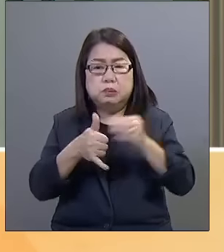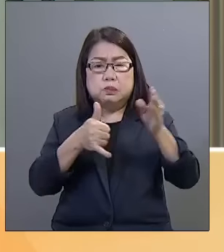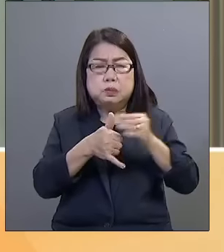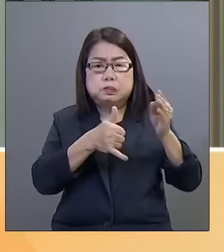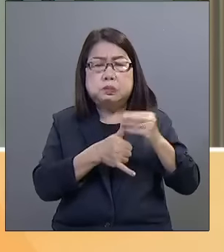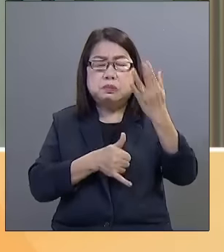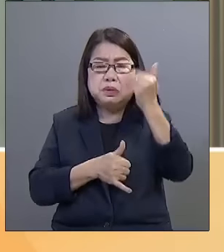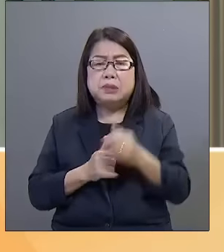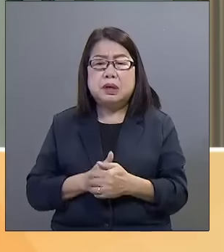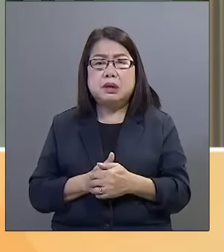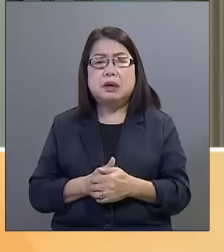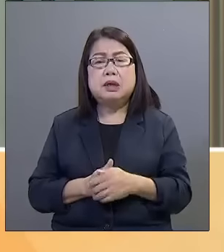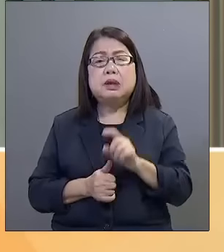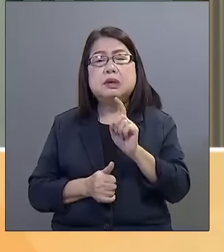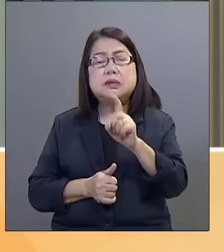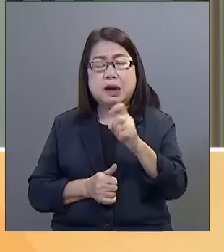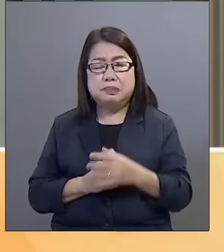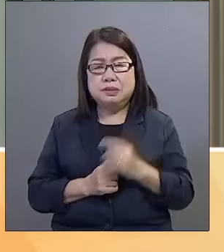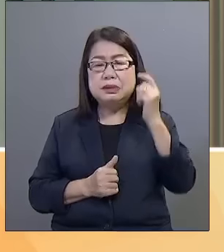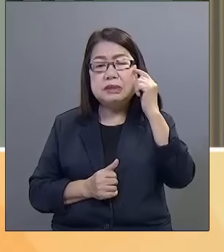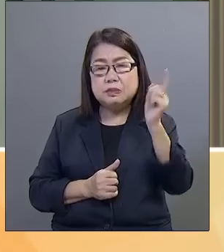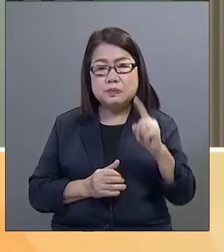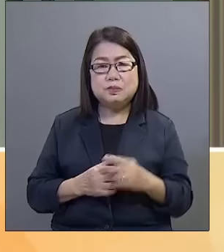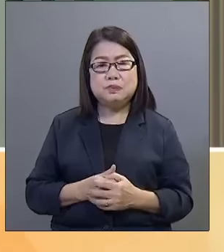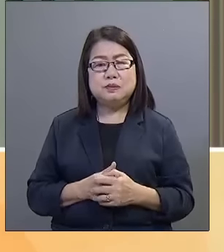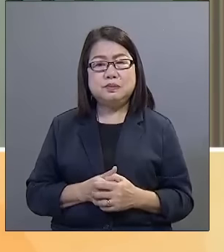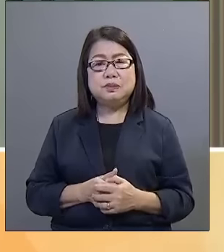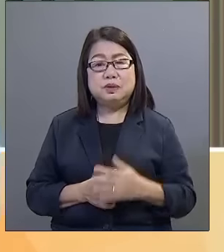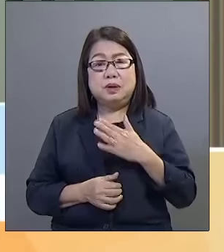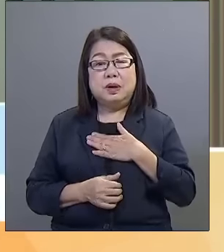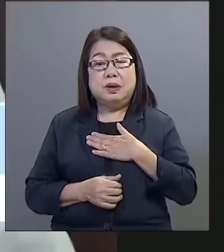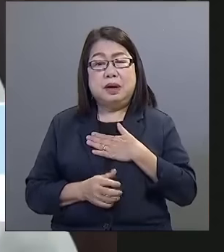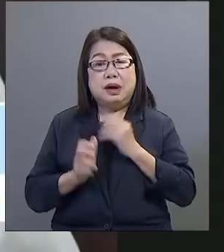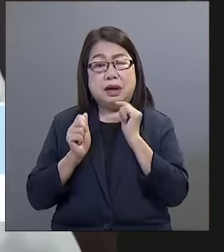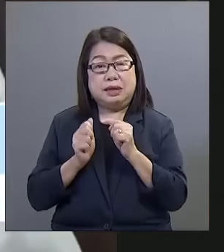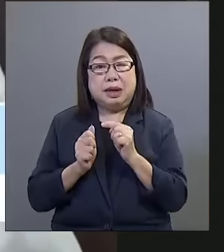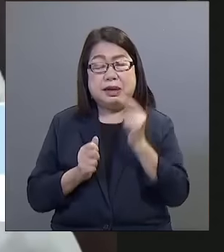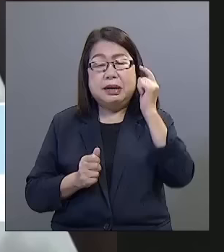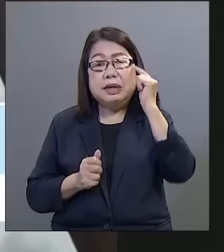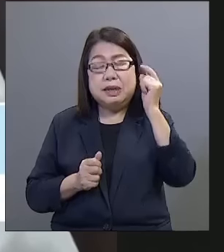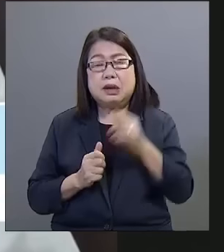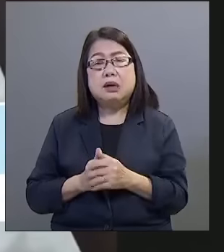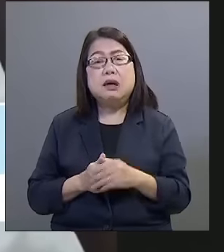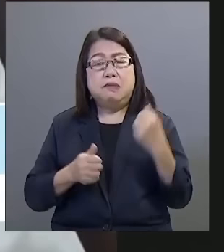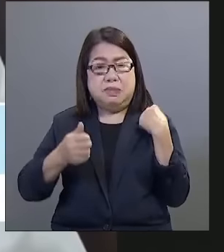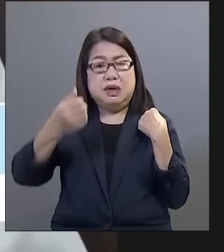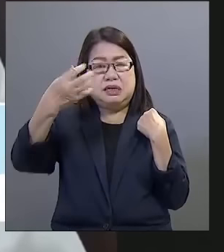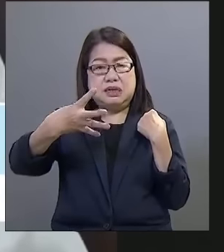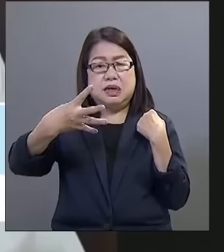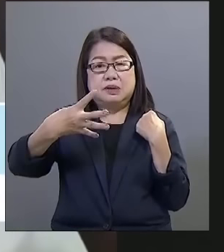าจากอะไรจากความคิดเห็นของอาจารย์ครับ ผมเข้าใจว่าน่าจะมาประมาณสักสี่ข้อนะครับ